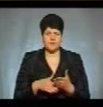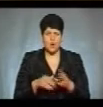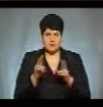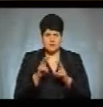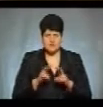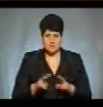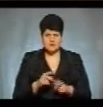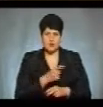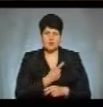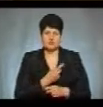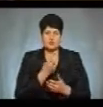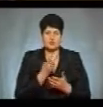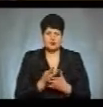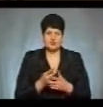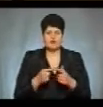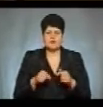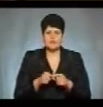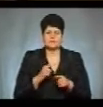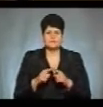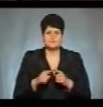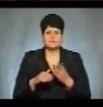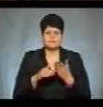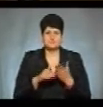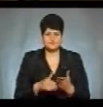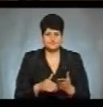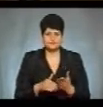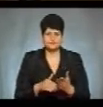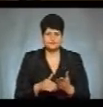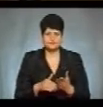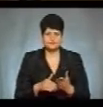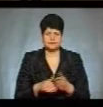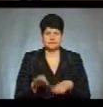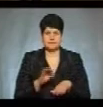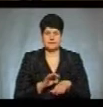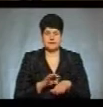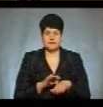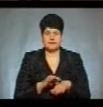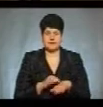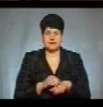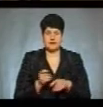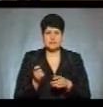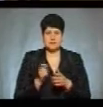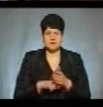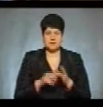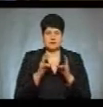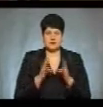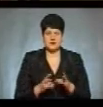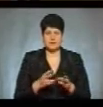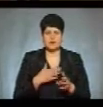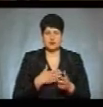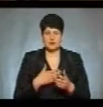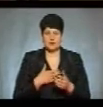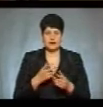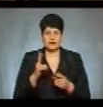обстежений, госпіталізований у відділення екстреної медичної допомоги з діагнозом закрита травма грудної клітки, забій